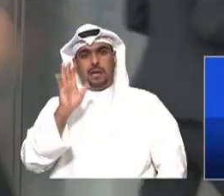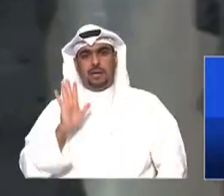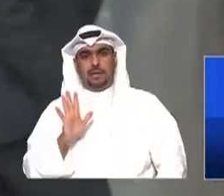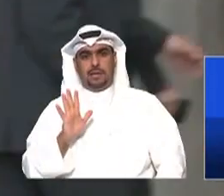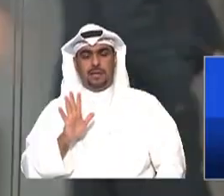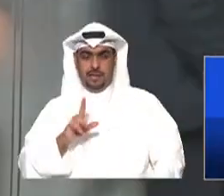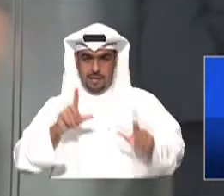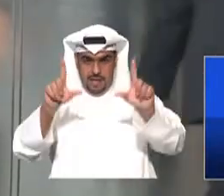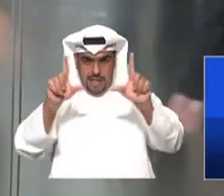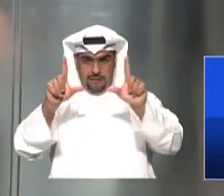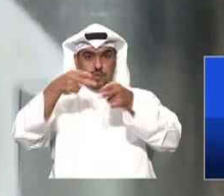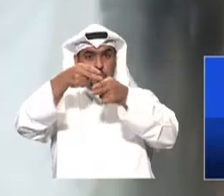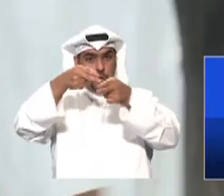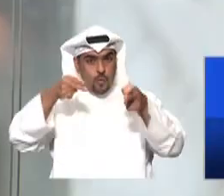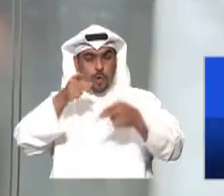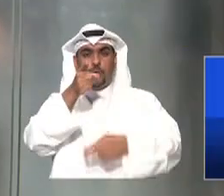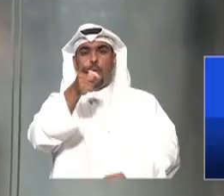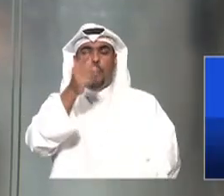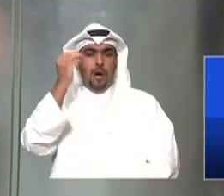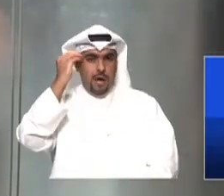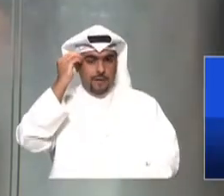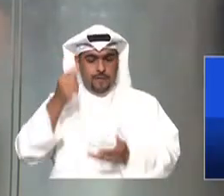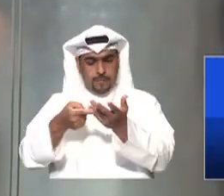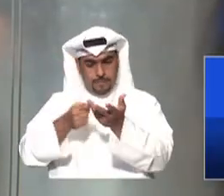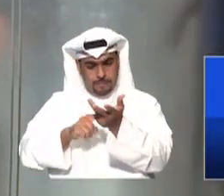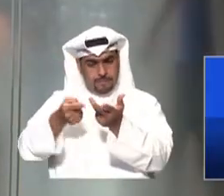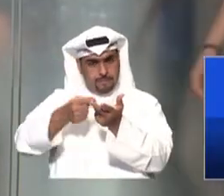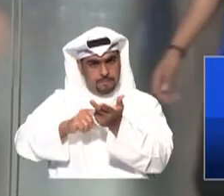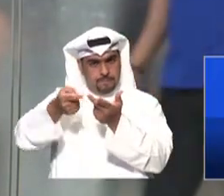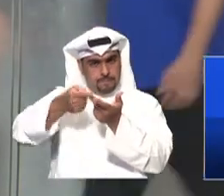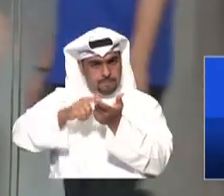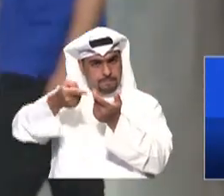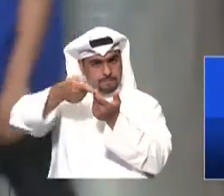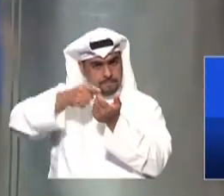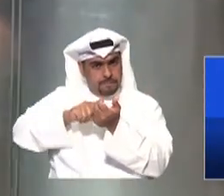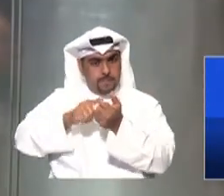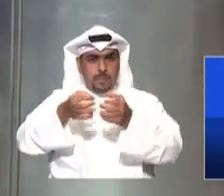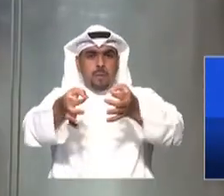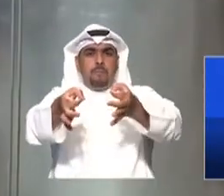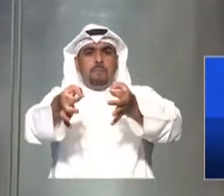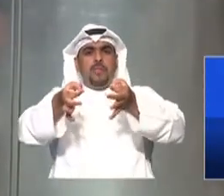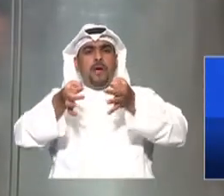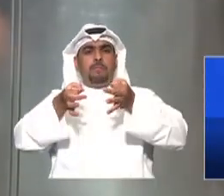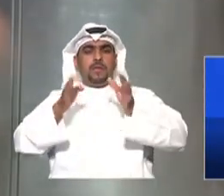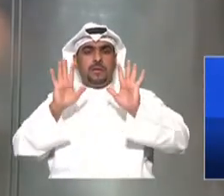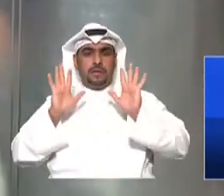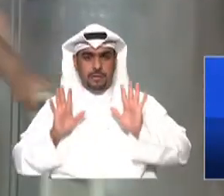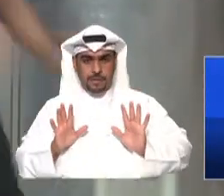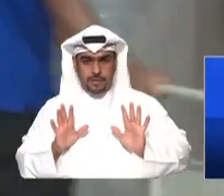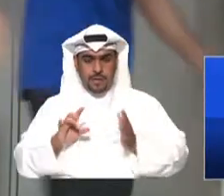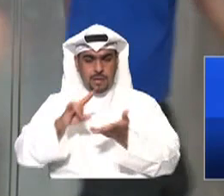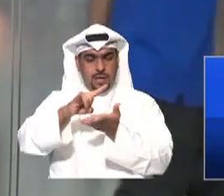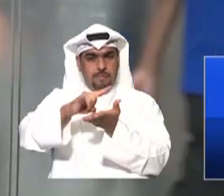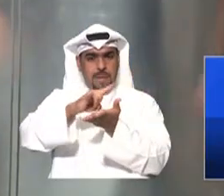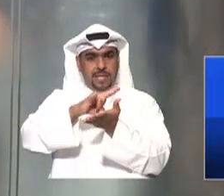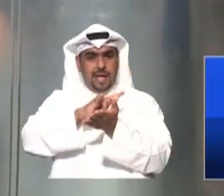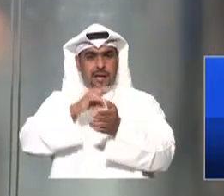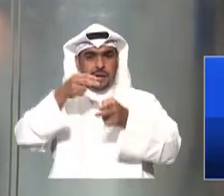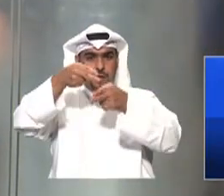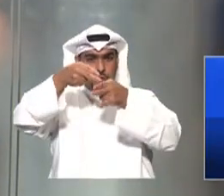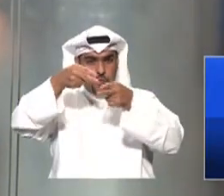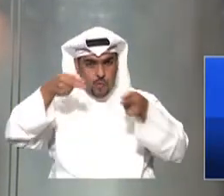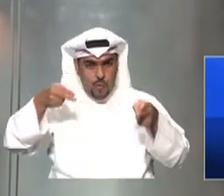تلفزيون الكويت في جميع الإجراءات والاشتراطات المطلوبة ومواقع الإدارة العامة للطيران المدني